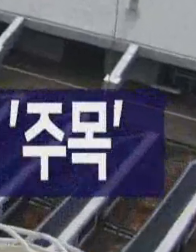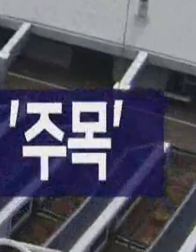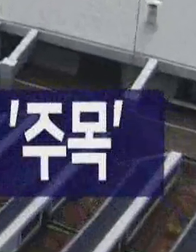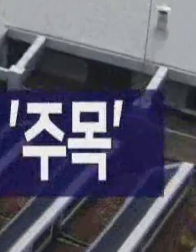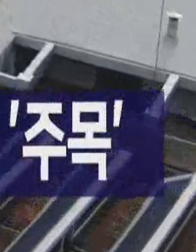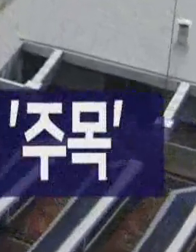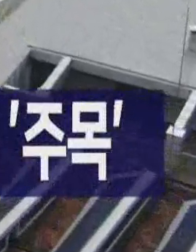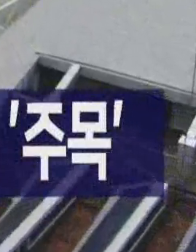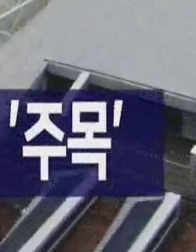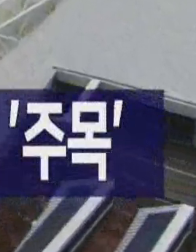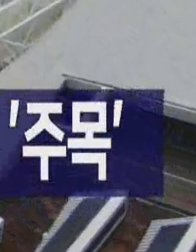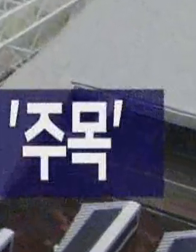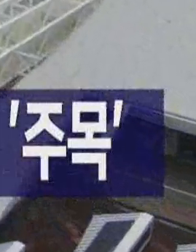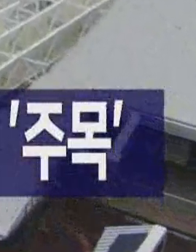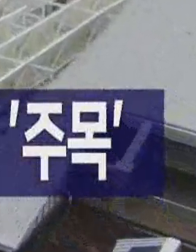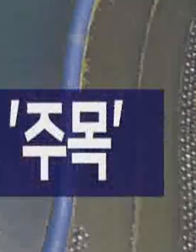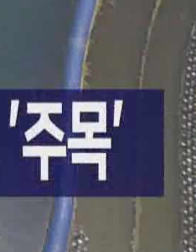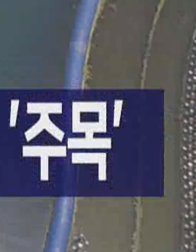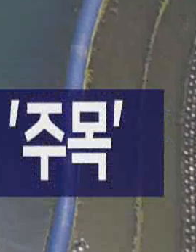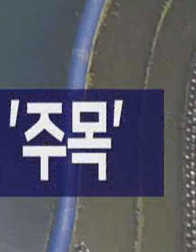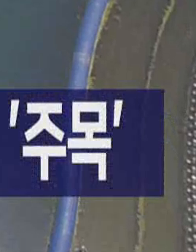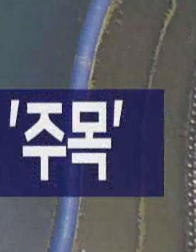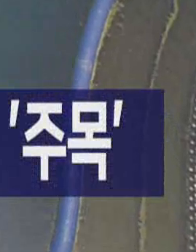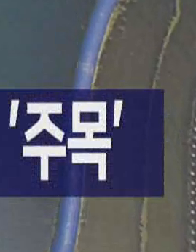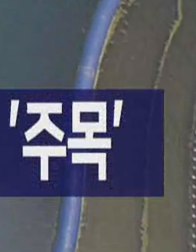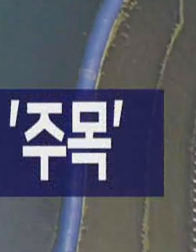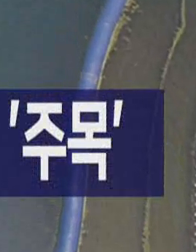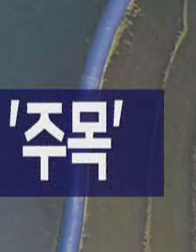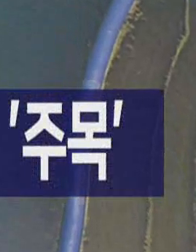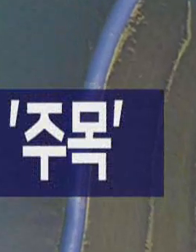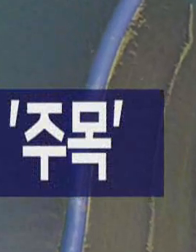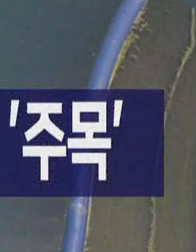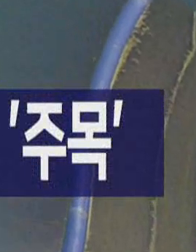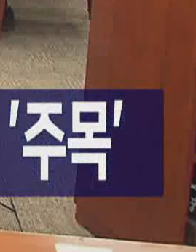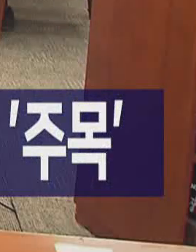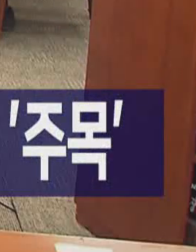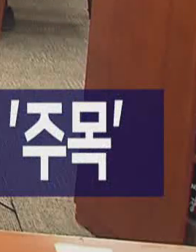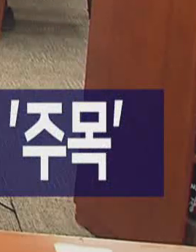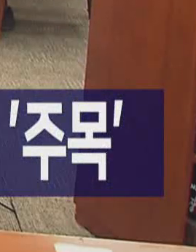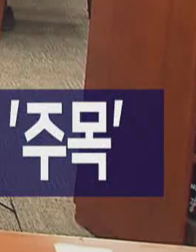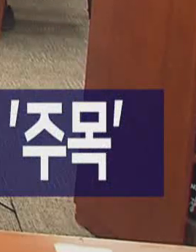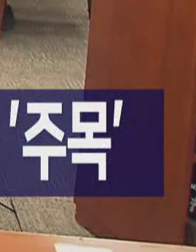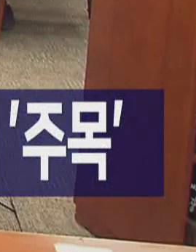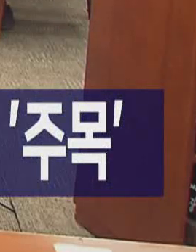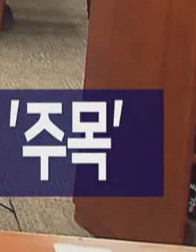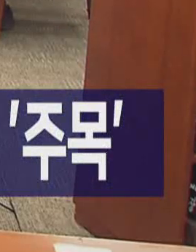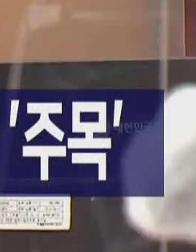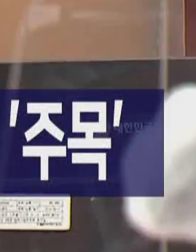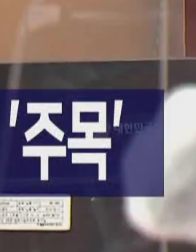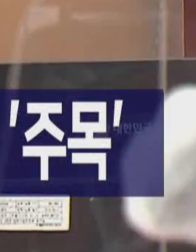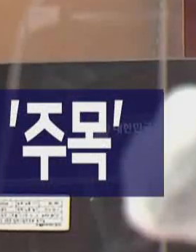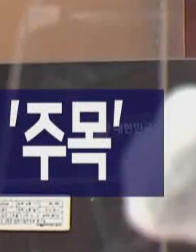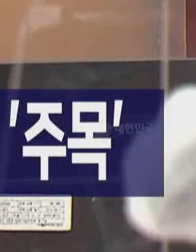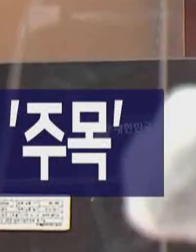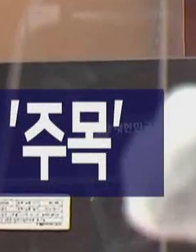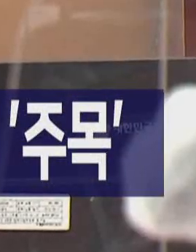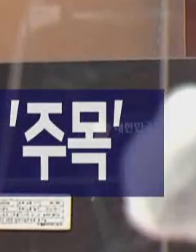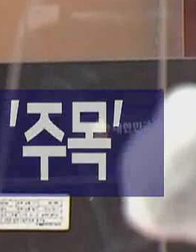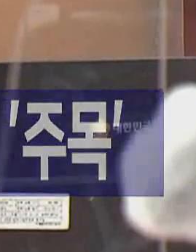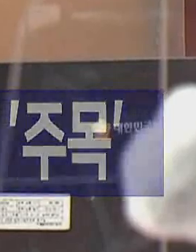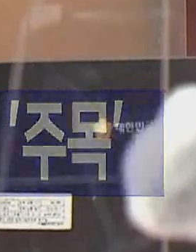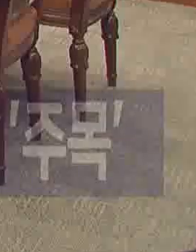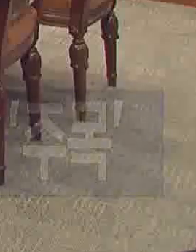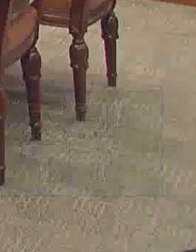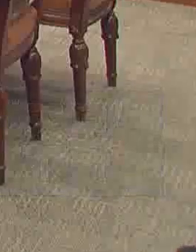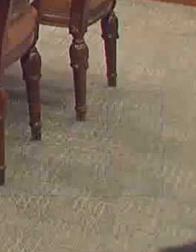여수세계 박람회장의 공공개발에 대한 지역사회의 기대감이 높아지고 있습니다. 2월 임시국회에서 법적 기반이 마련될 수